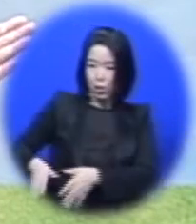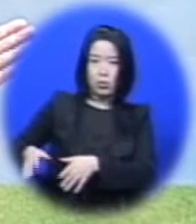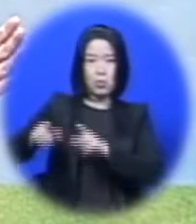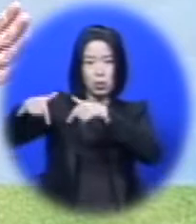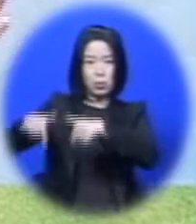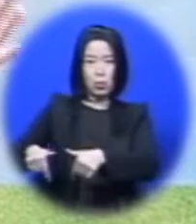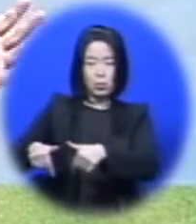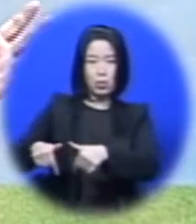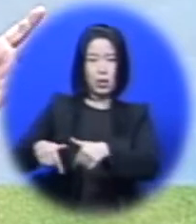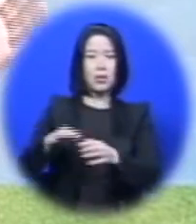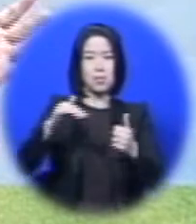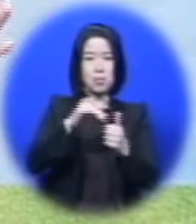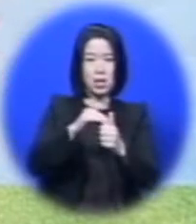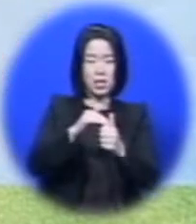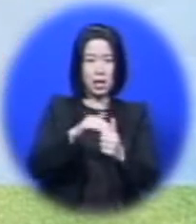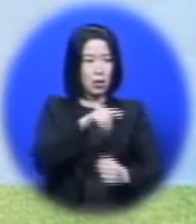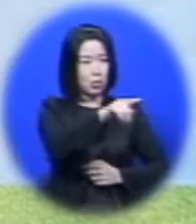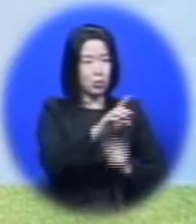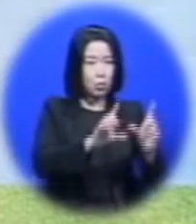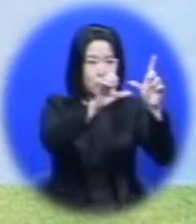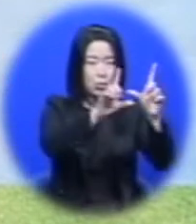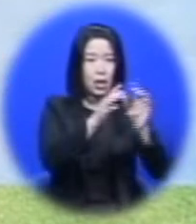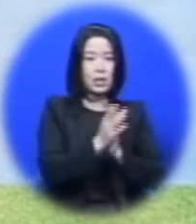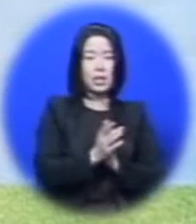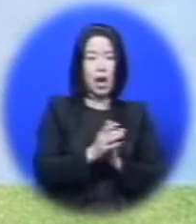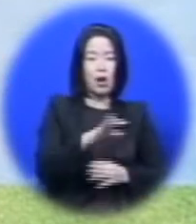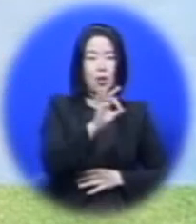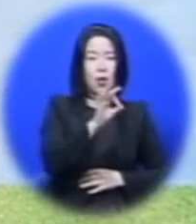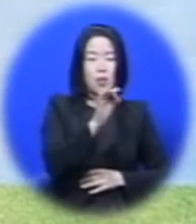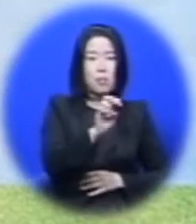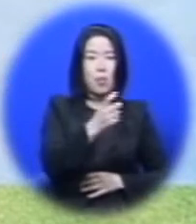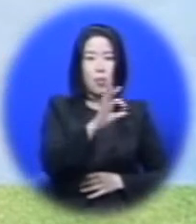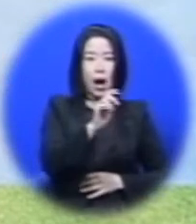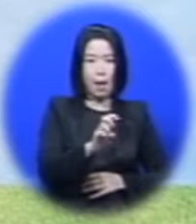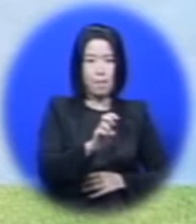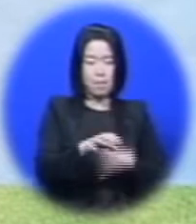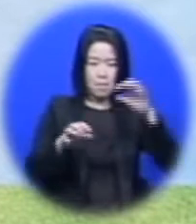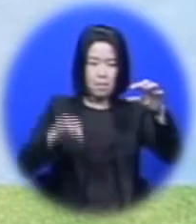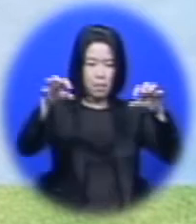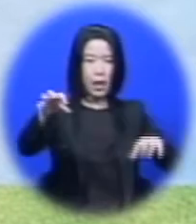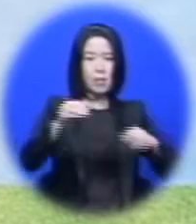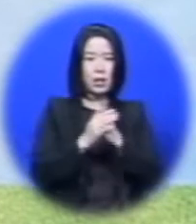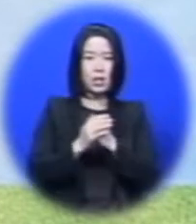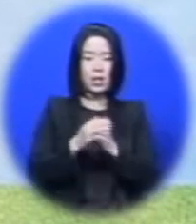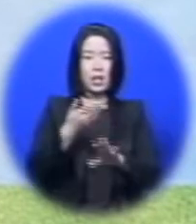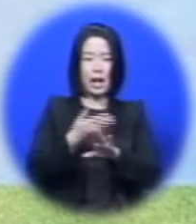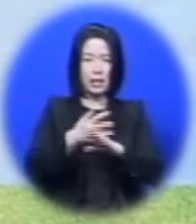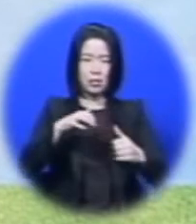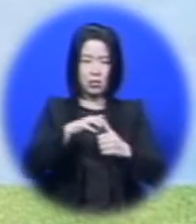있었습니다. 이 두 나라가 호시탐탐 다윗을 치려고 준비하고 있는 형국인데